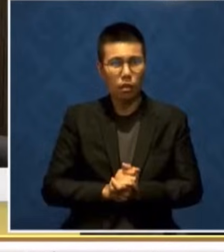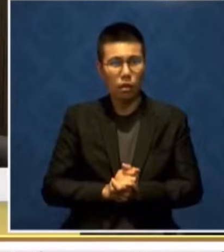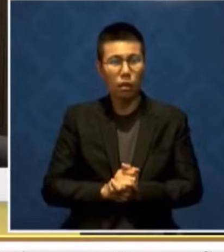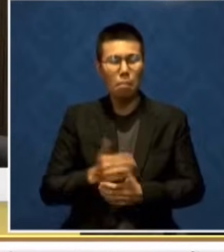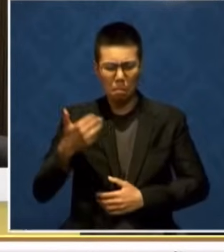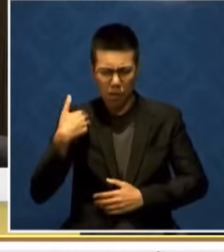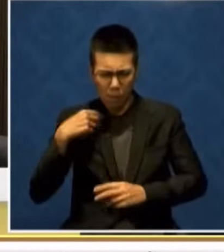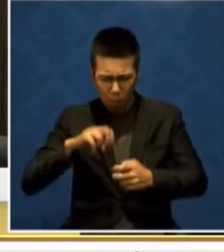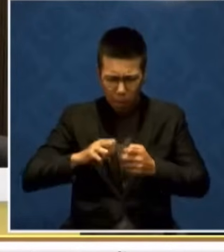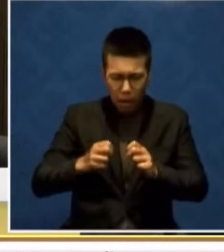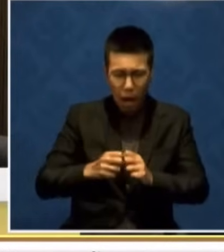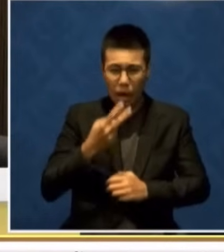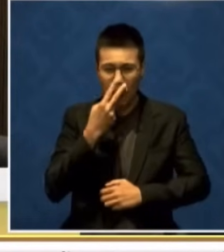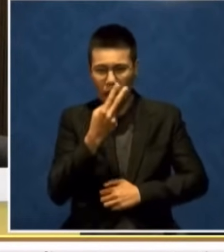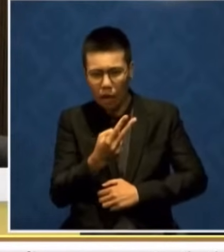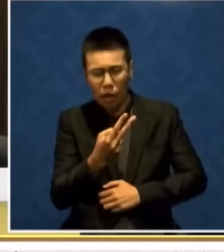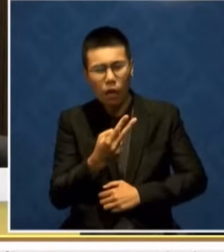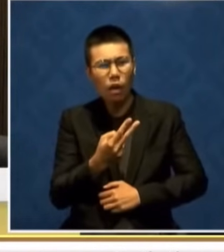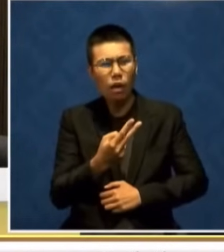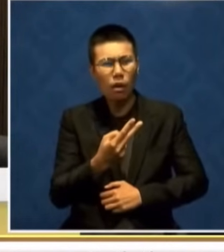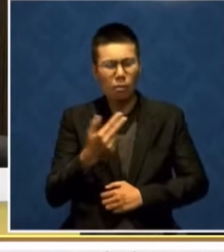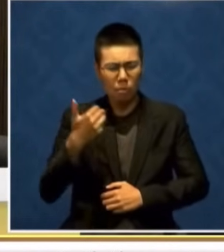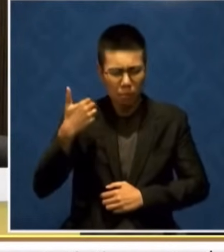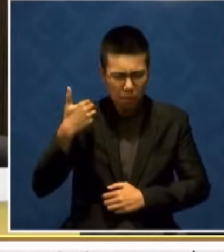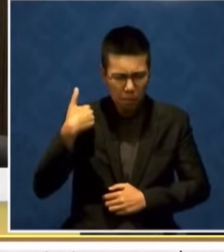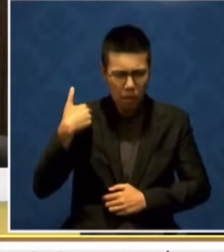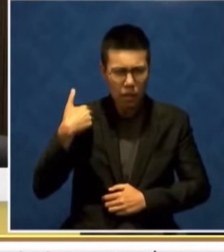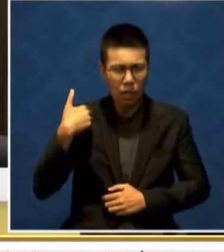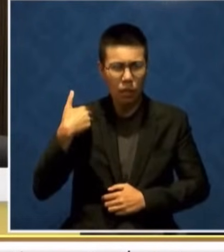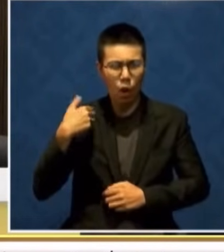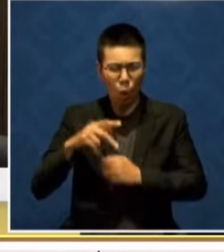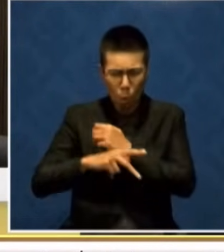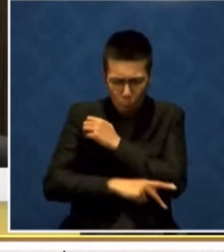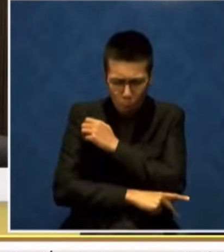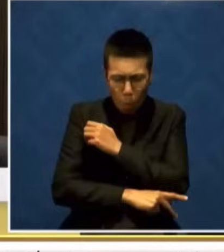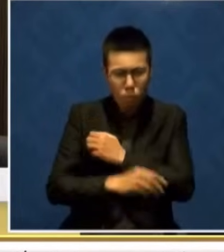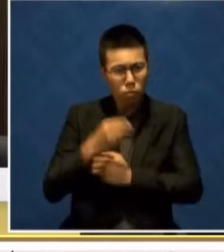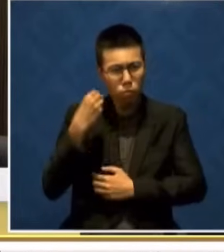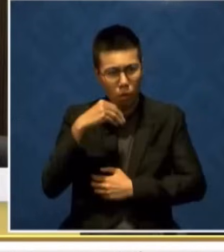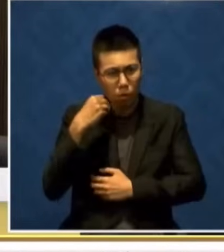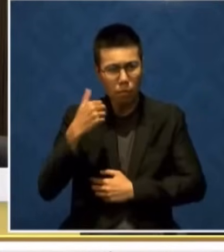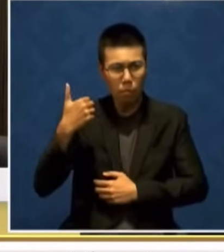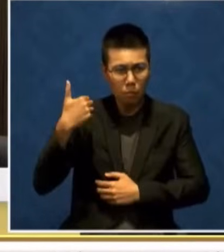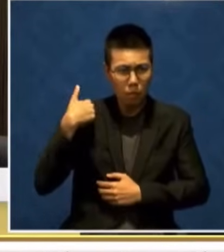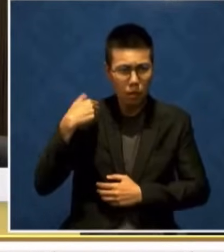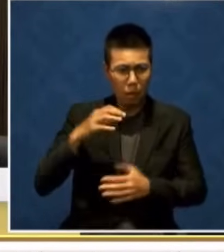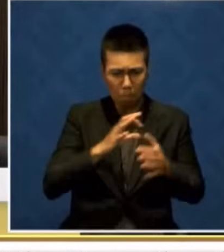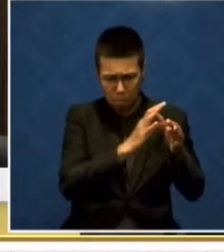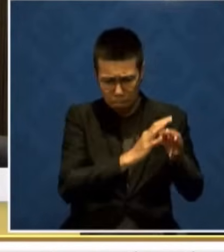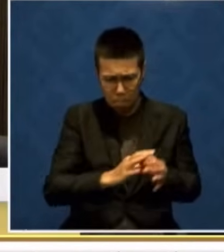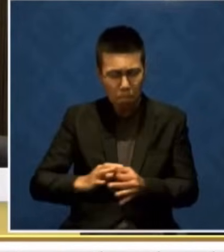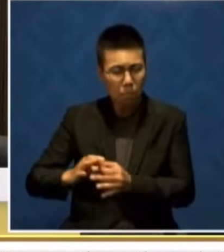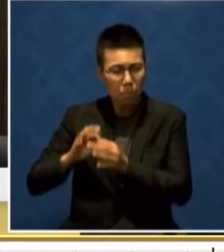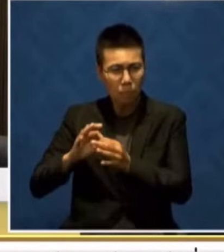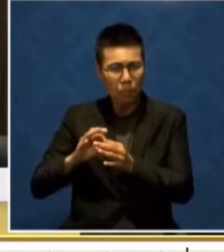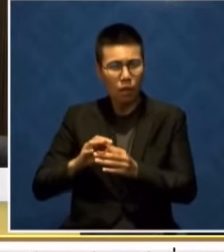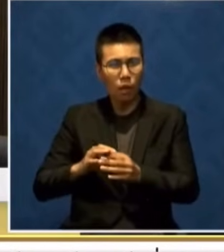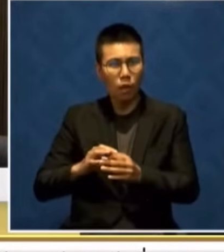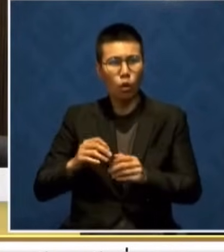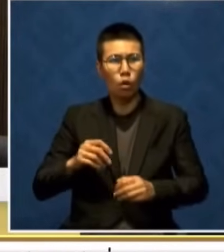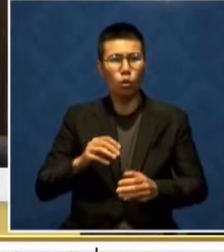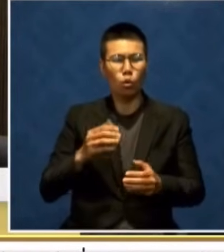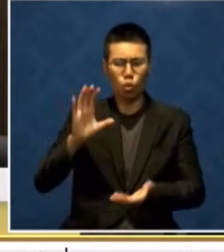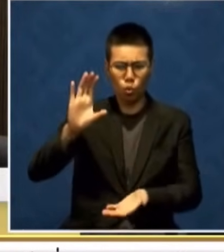ปรากฏข้อเท็จจริงว่ามันมีการทุจริตคอร์รัปชั่นมีความเชื่อมโยงของเครือข่ายทุน